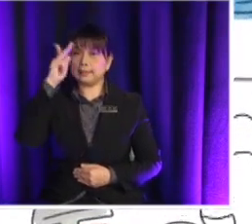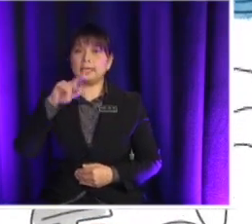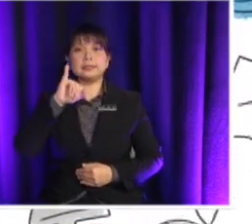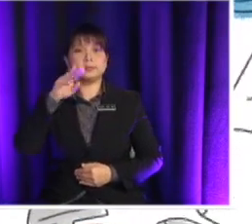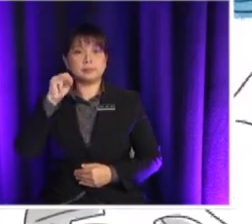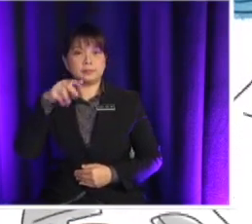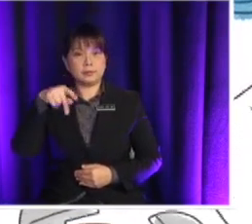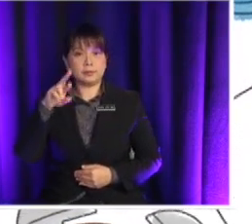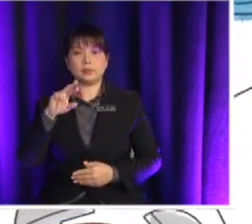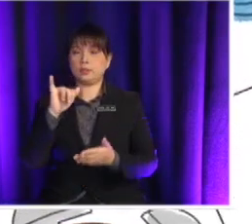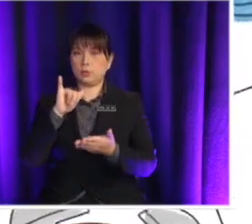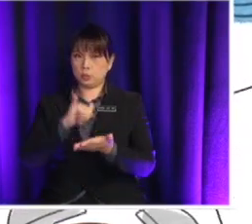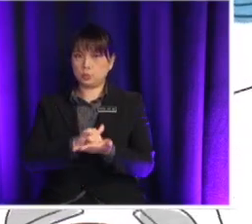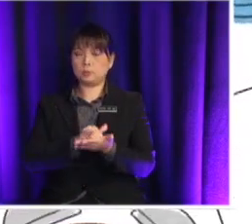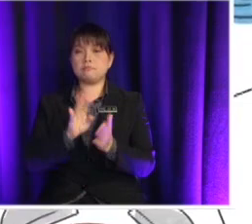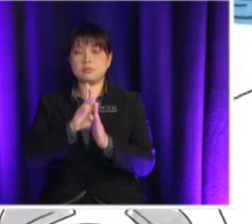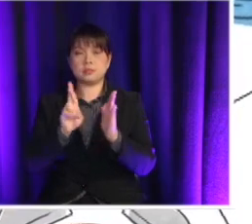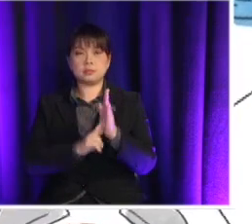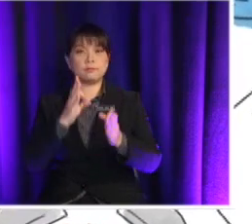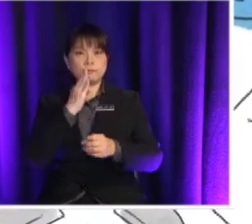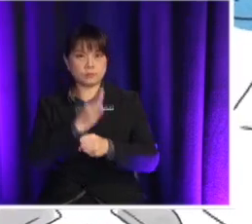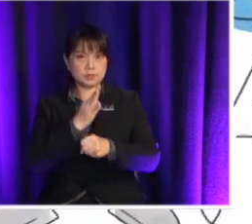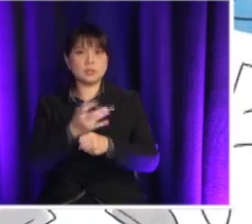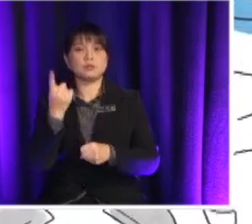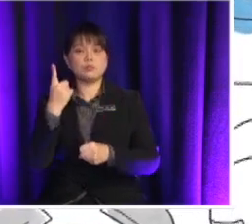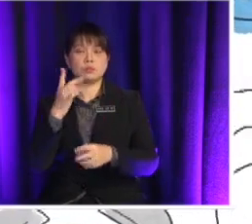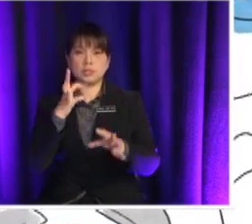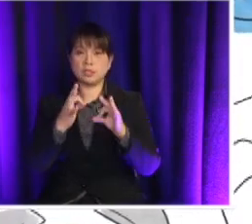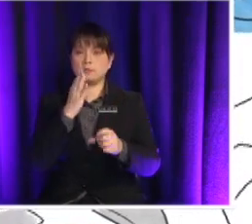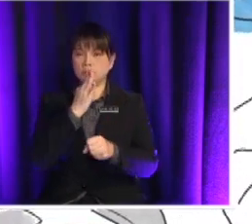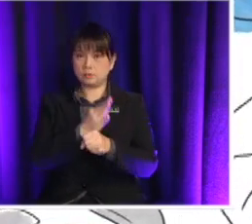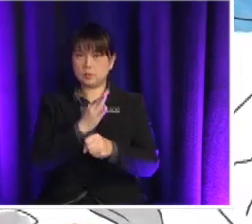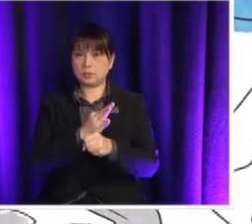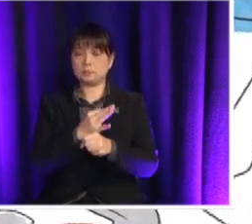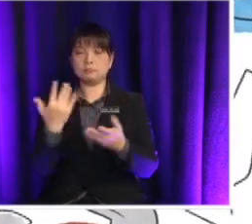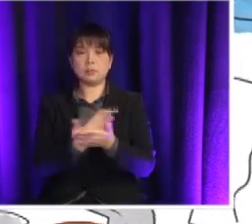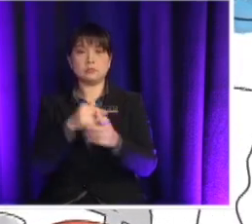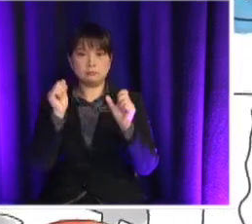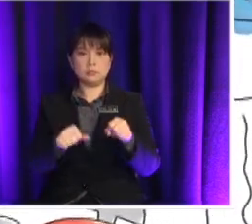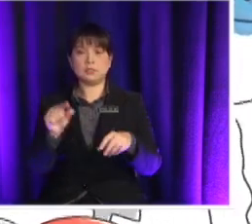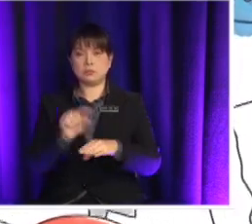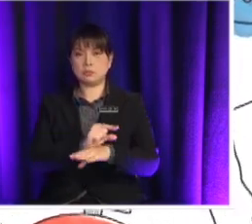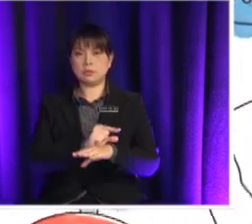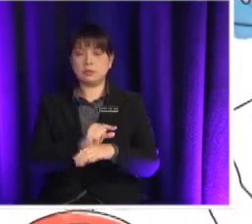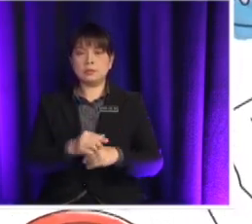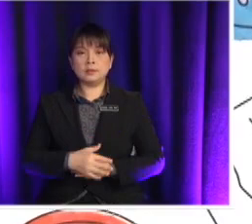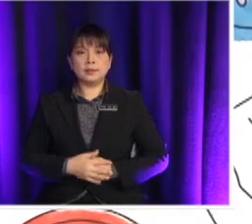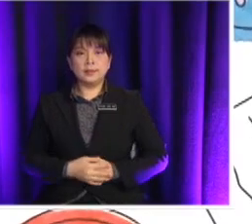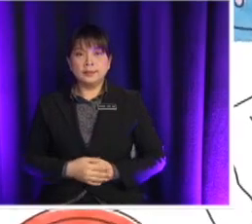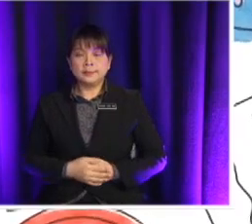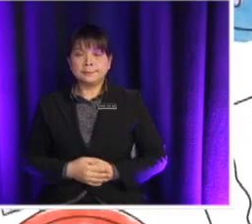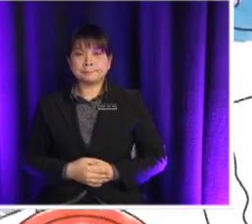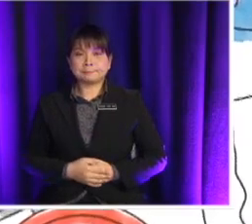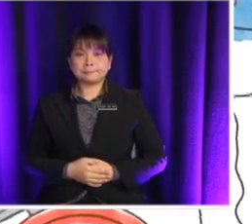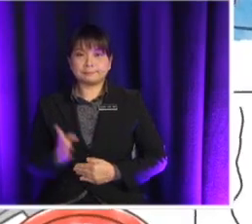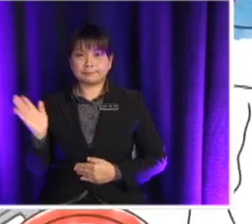Uji dulu. Supaya so jumper ni berfungsi kan? Okey, dia tak putus. So kita pilih kalau kita nak poin lain